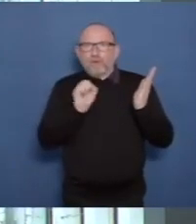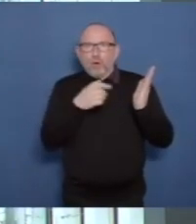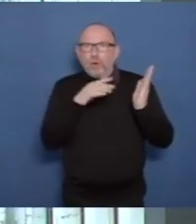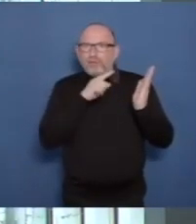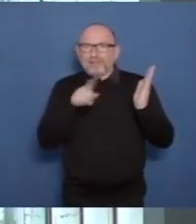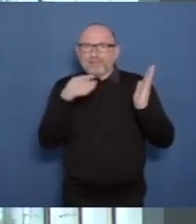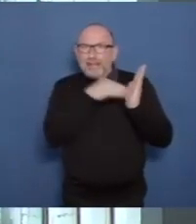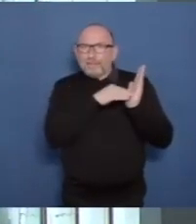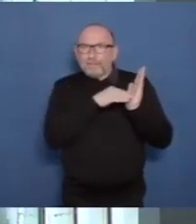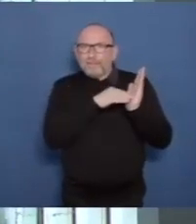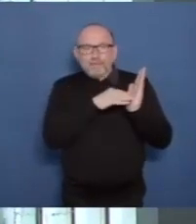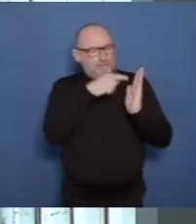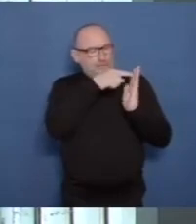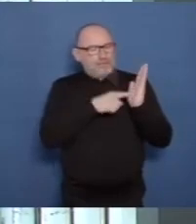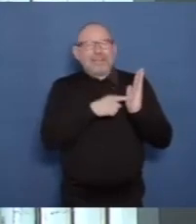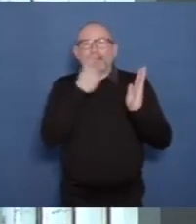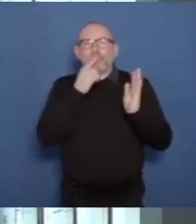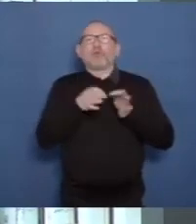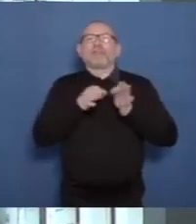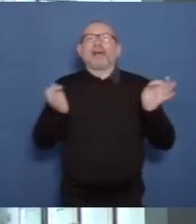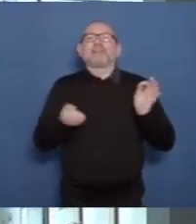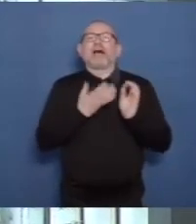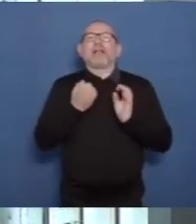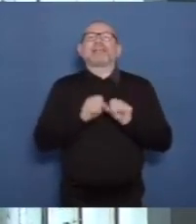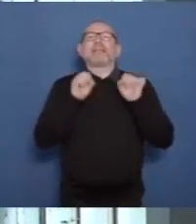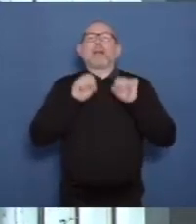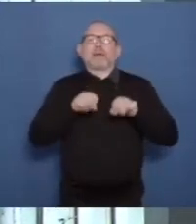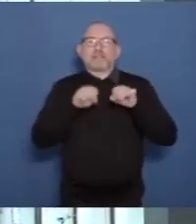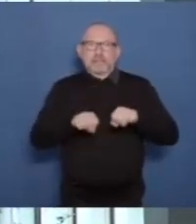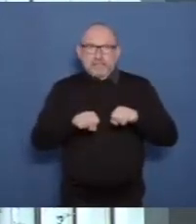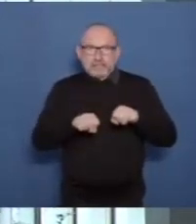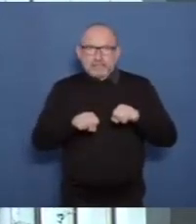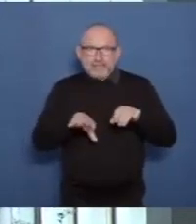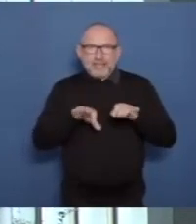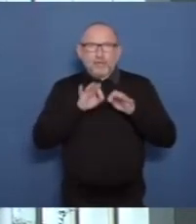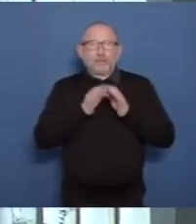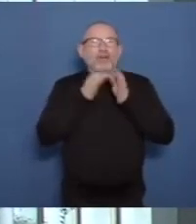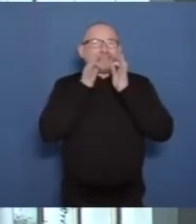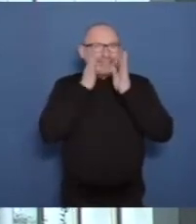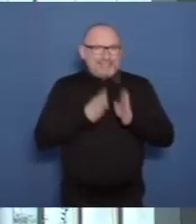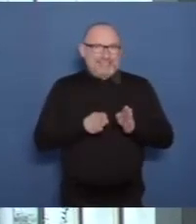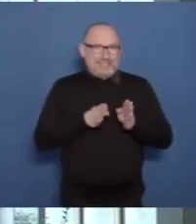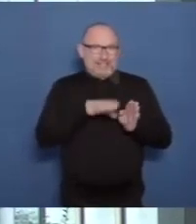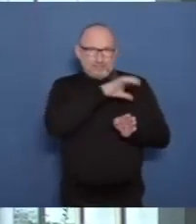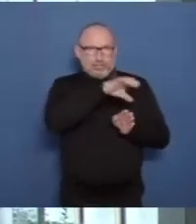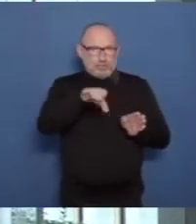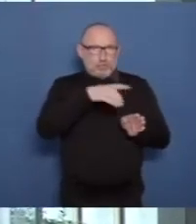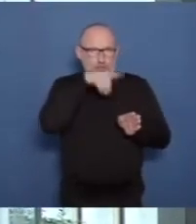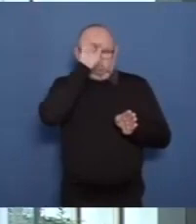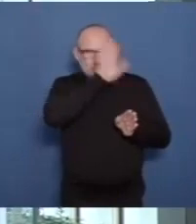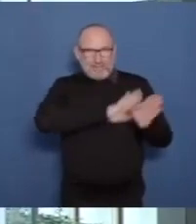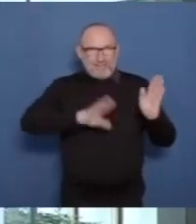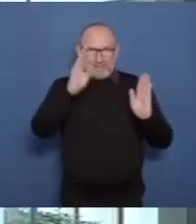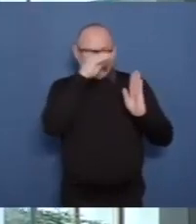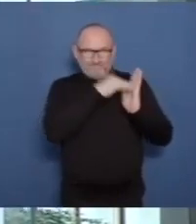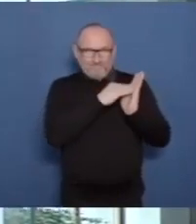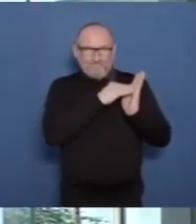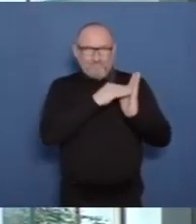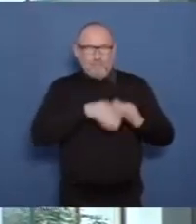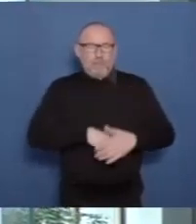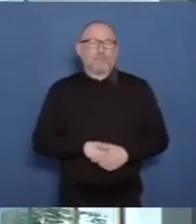DIVI-Register bildet nämlich die tagesaktuelle Kapazität auf Intensivstationen ab in Deutschland. Also